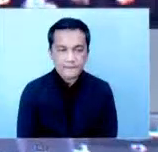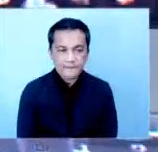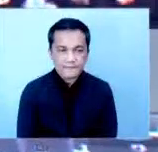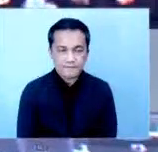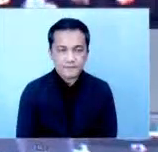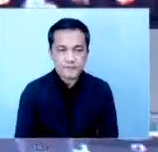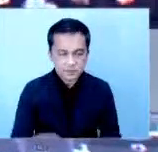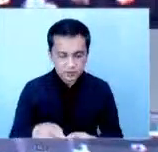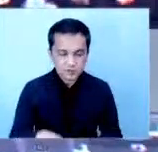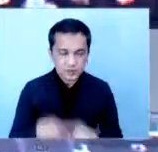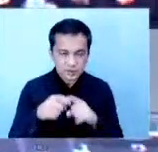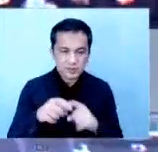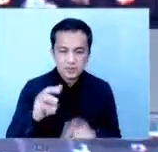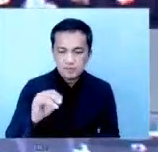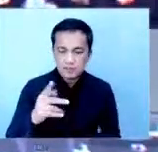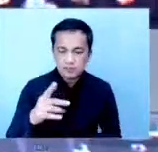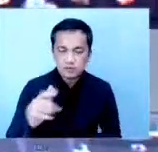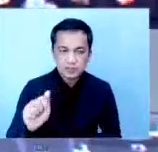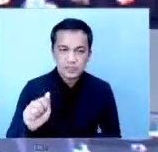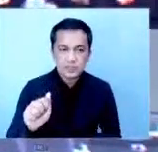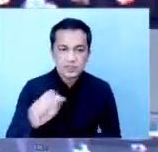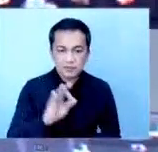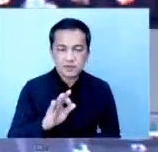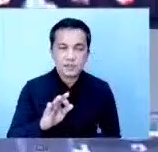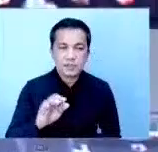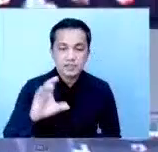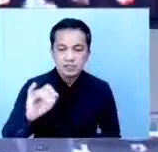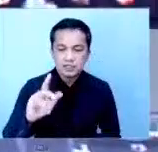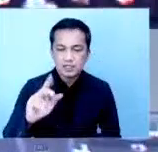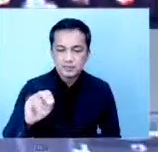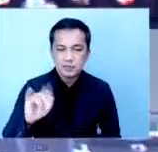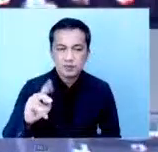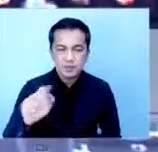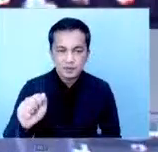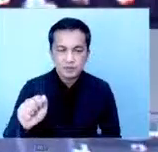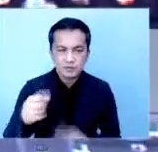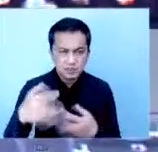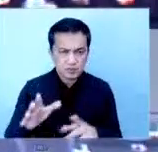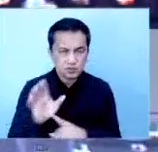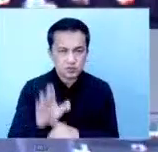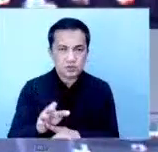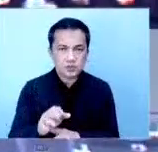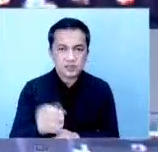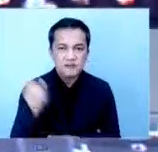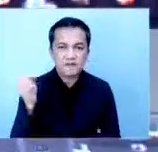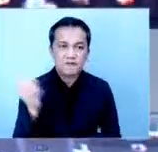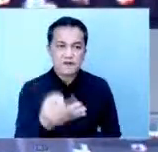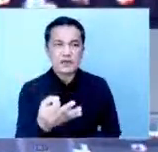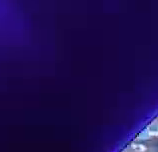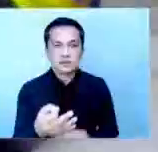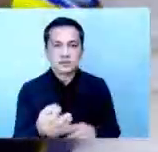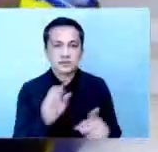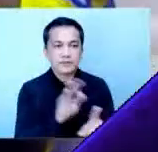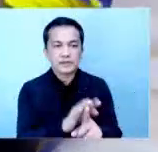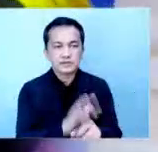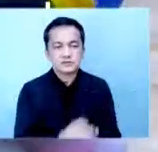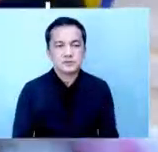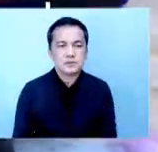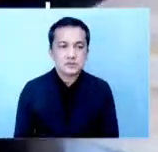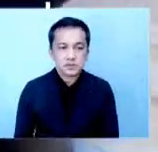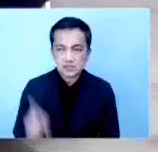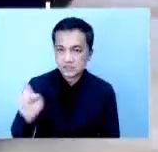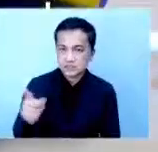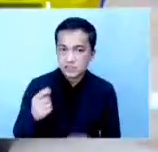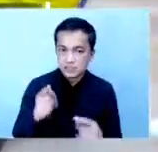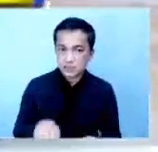Suspended si Magnolia Hot Shots forward Calvin Abueva matapos siyang magpakita ng middle finger sa isang fan. Nangyari po yan sa kanilang laban